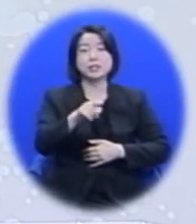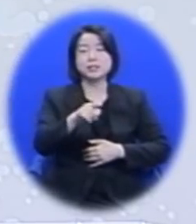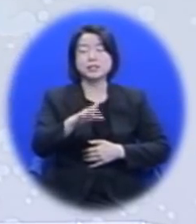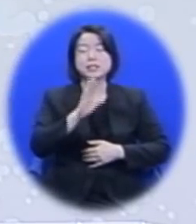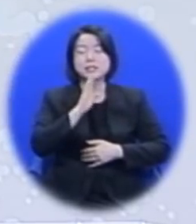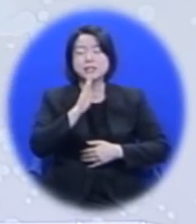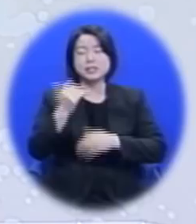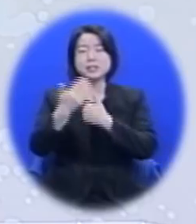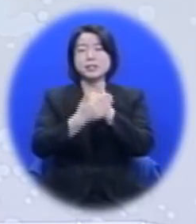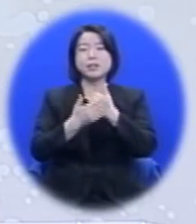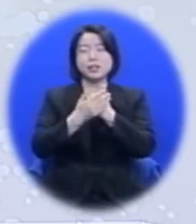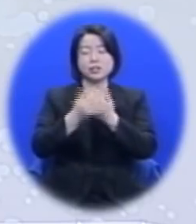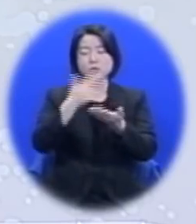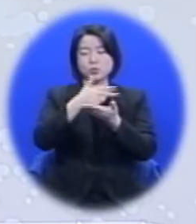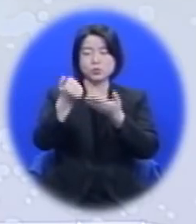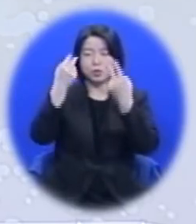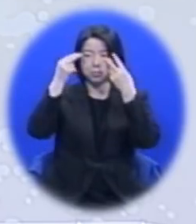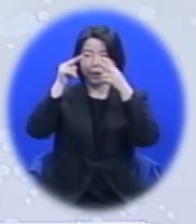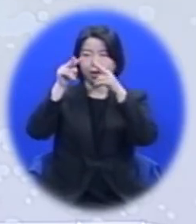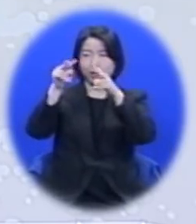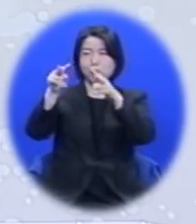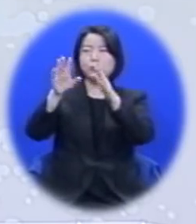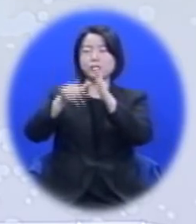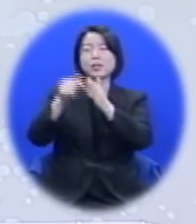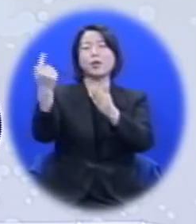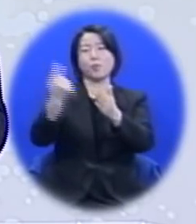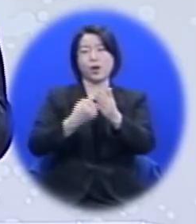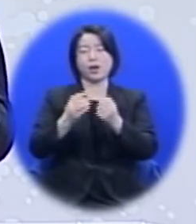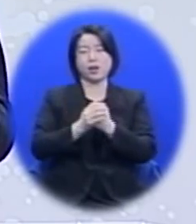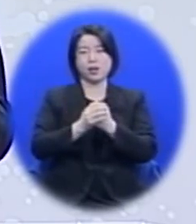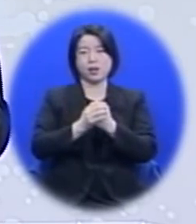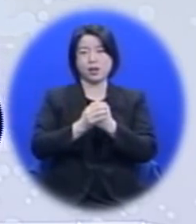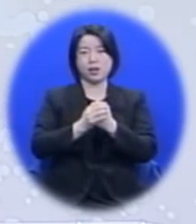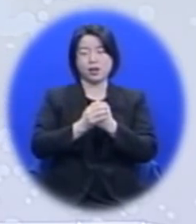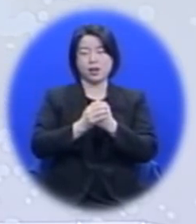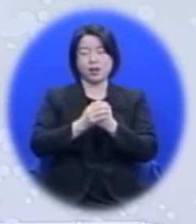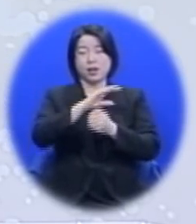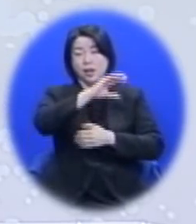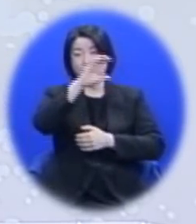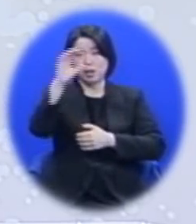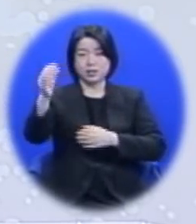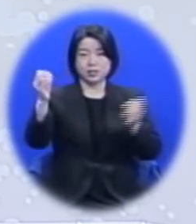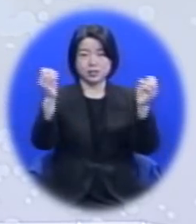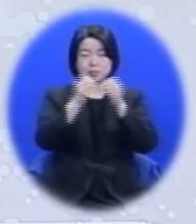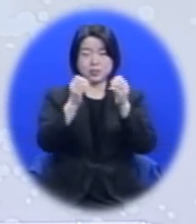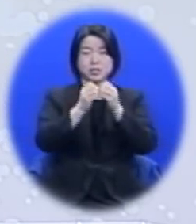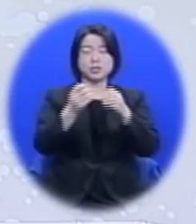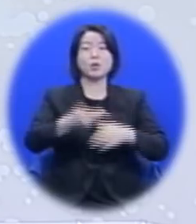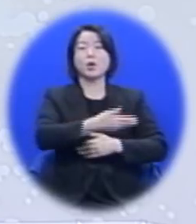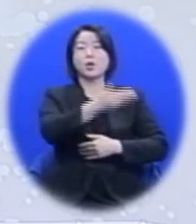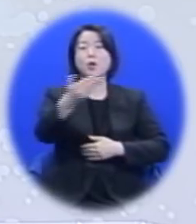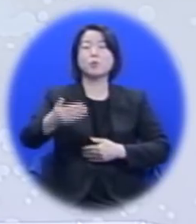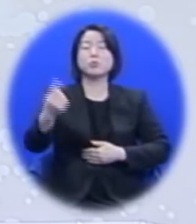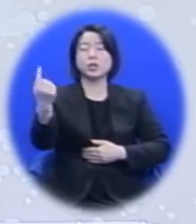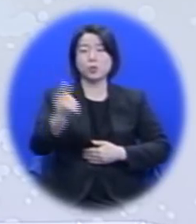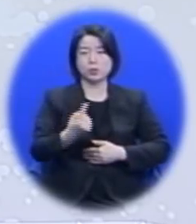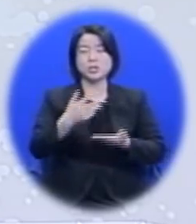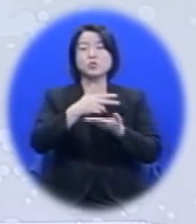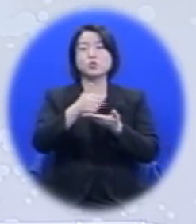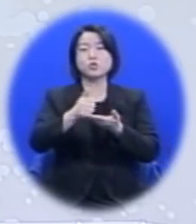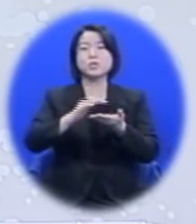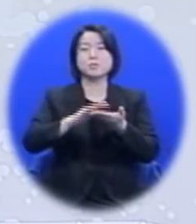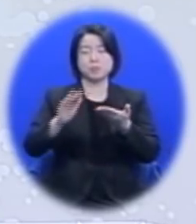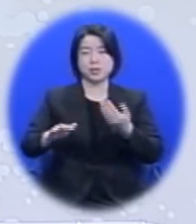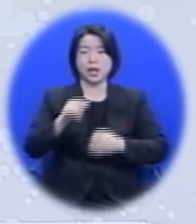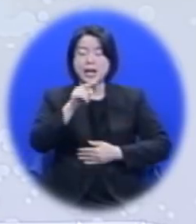은혜는 주님을 바라볼 때 오는 거예요. 성탄절의 메시지는 여러분에게 오신 주님입니다. 그